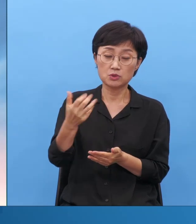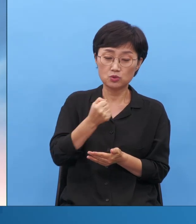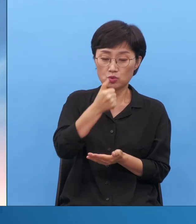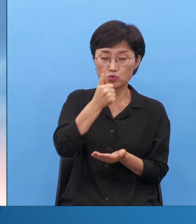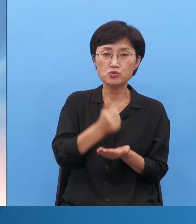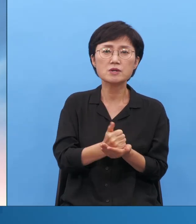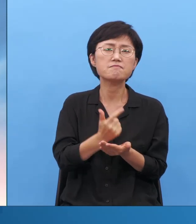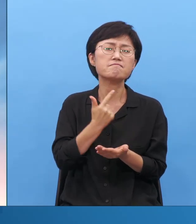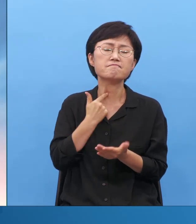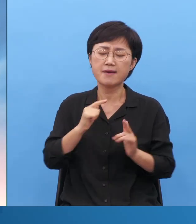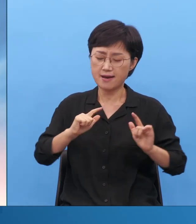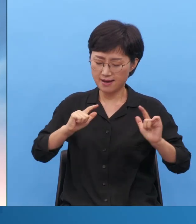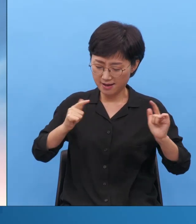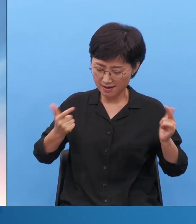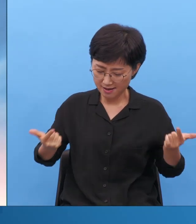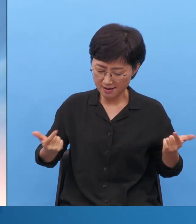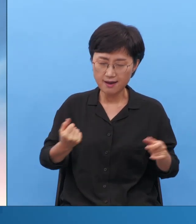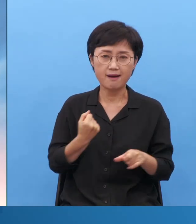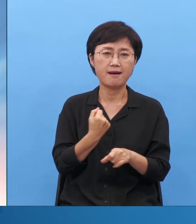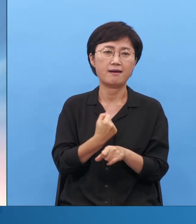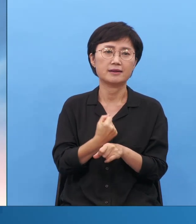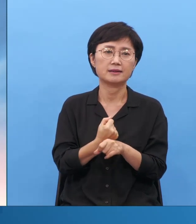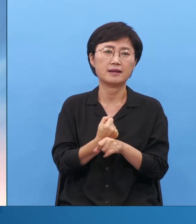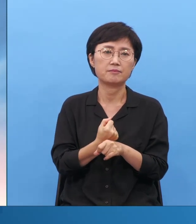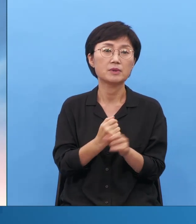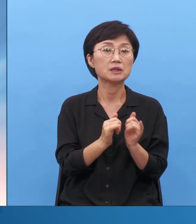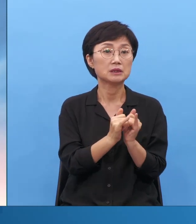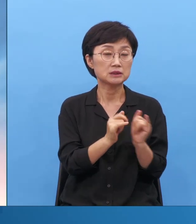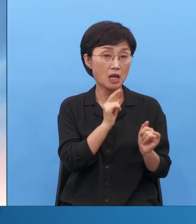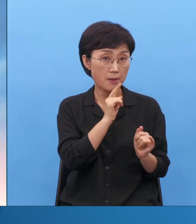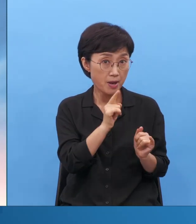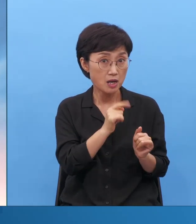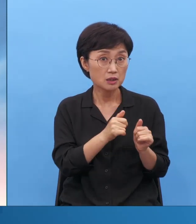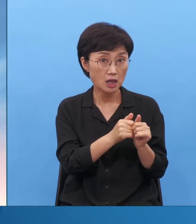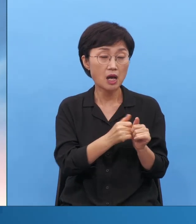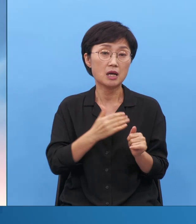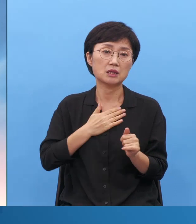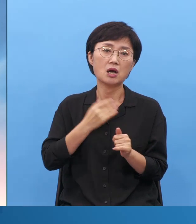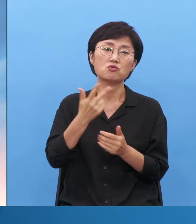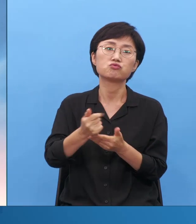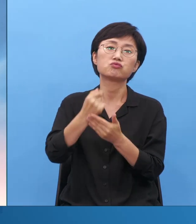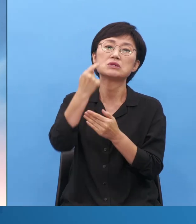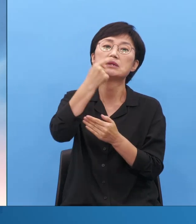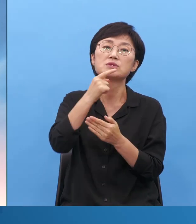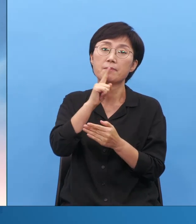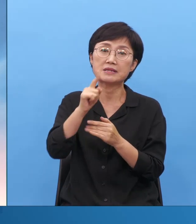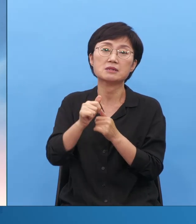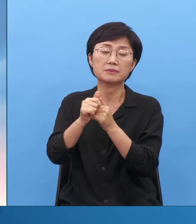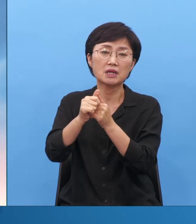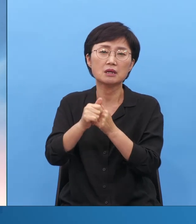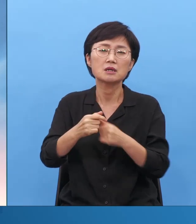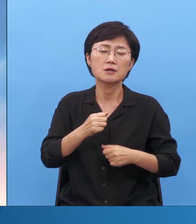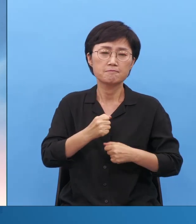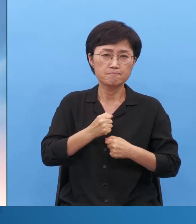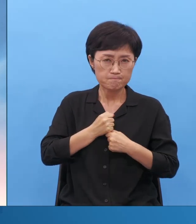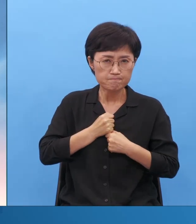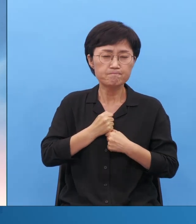결심하고 입으로 범죄하지 아니하리이다. 사랑하는 생각으로 주의